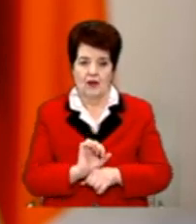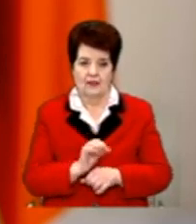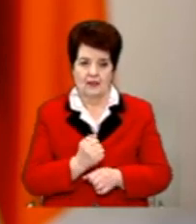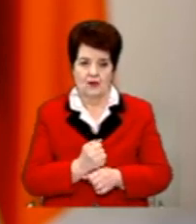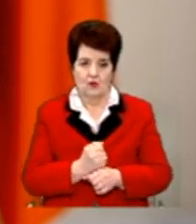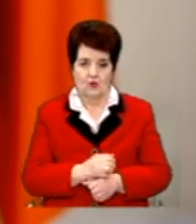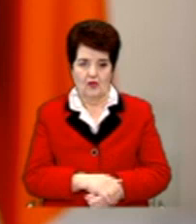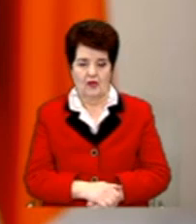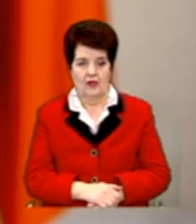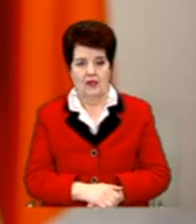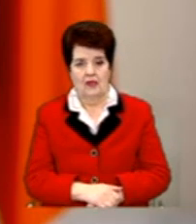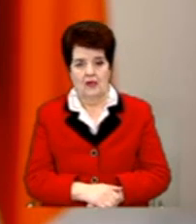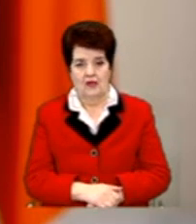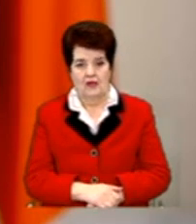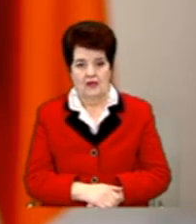lucrurile.